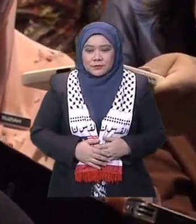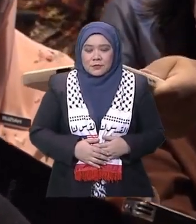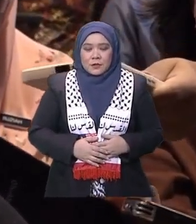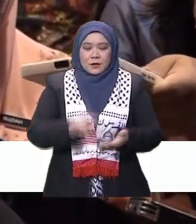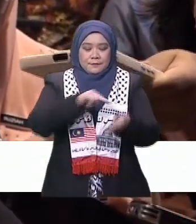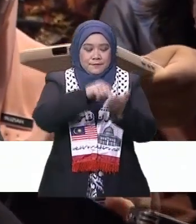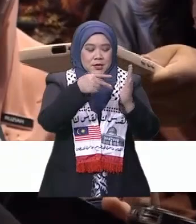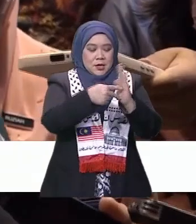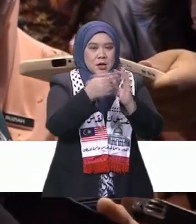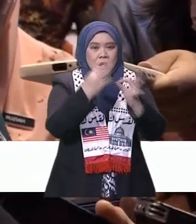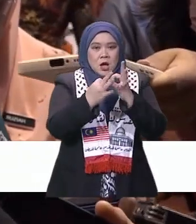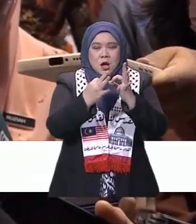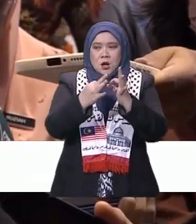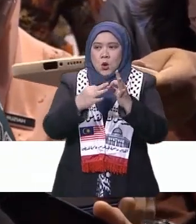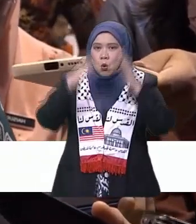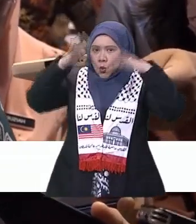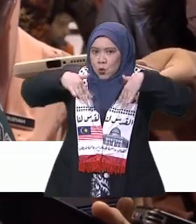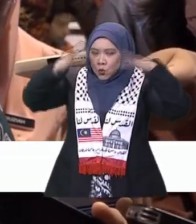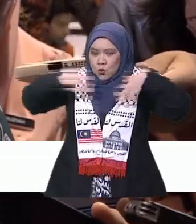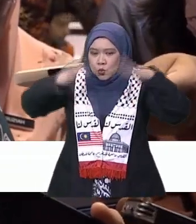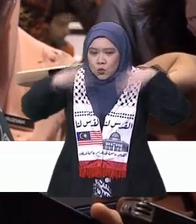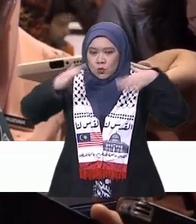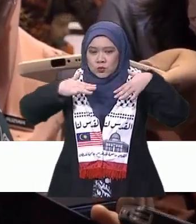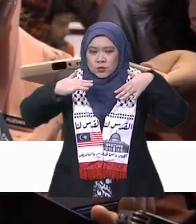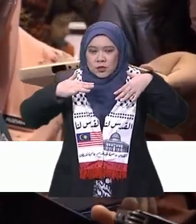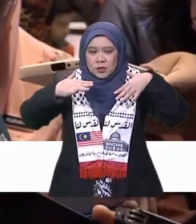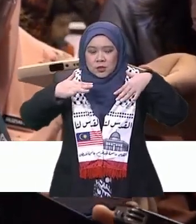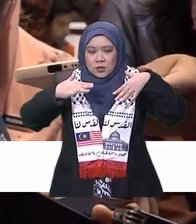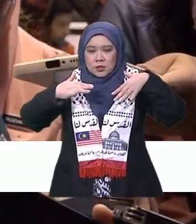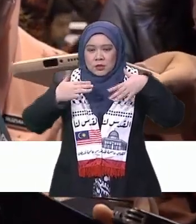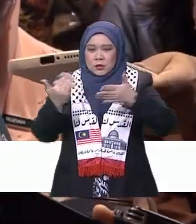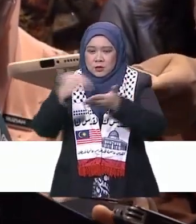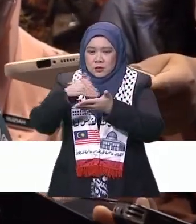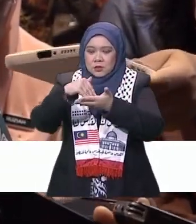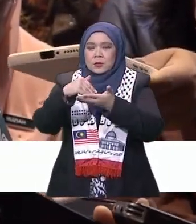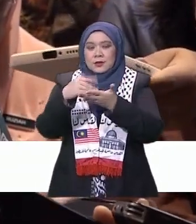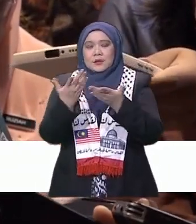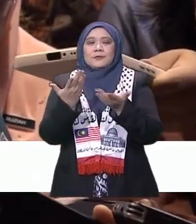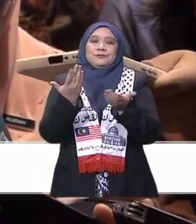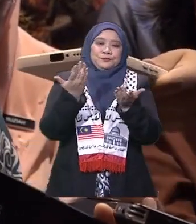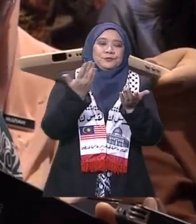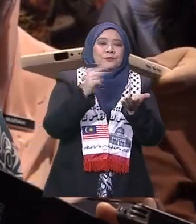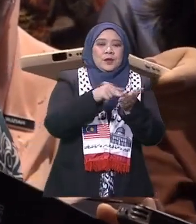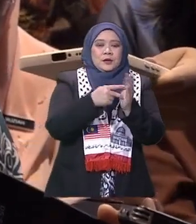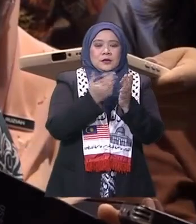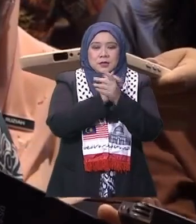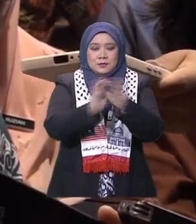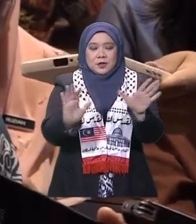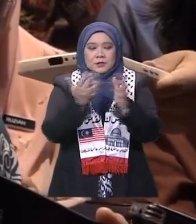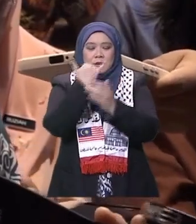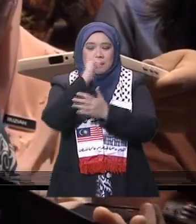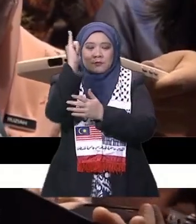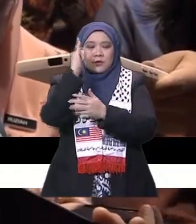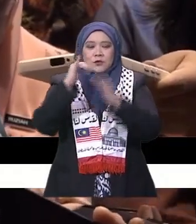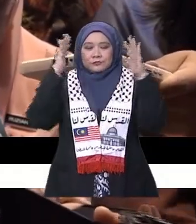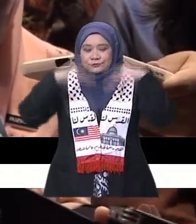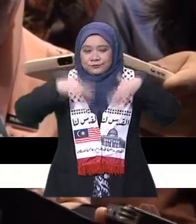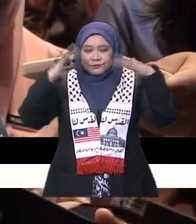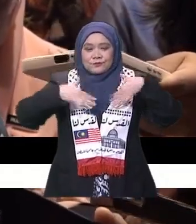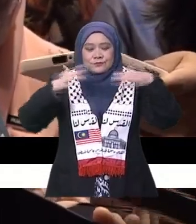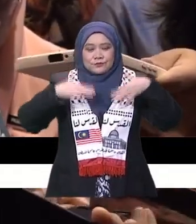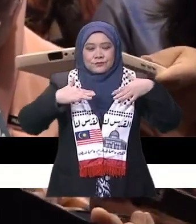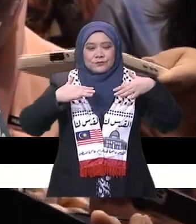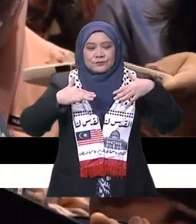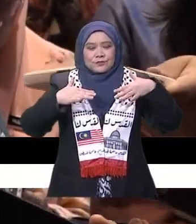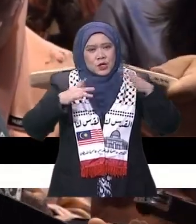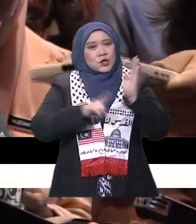Maknanya kalau kadar turun hujannya di bawah lagi 100, sebenarnya kita masih lagi boleh selamat. Semalam pun masih kadar turun hujan